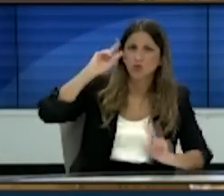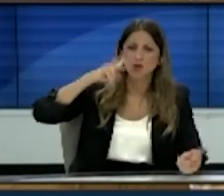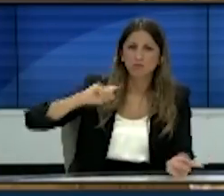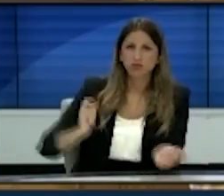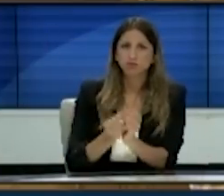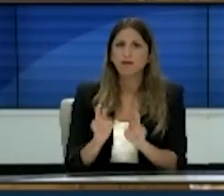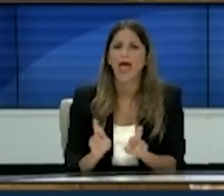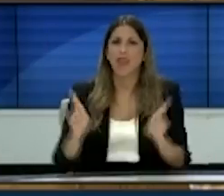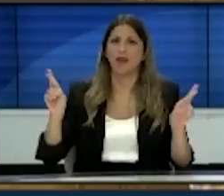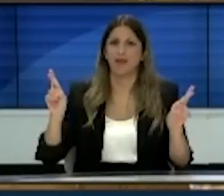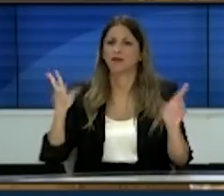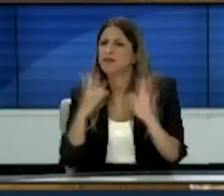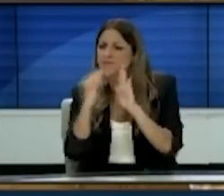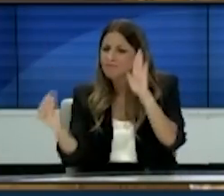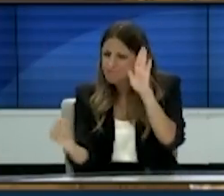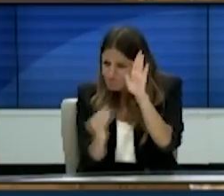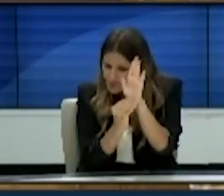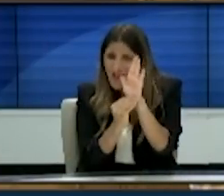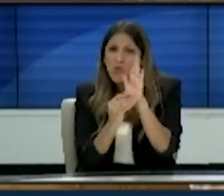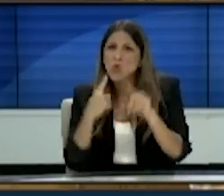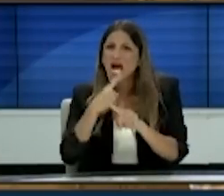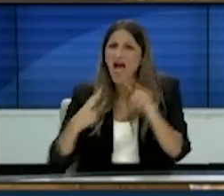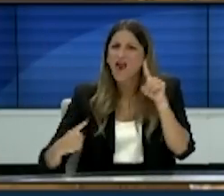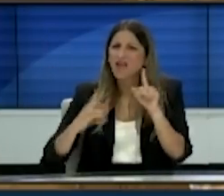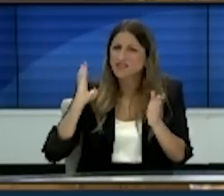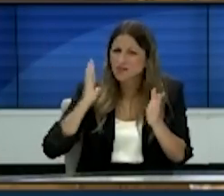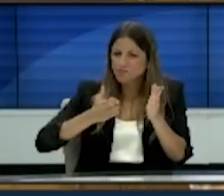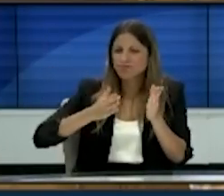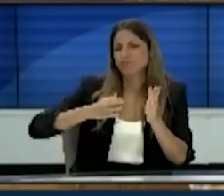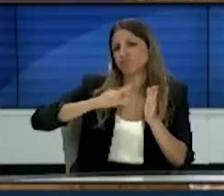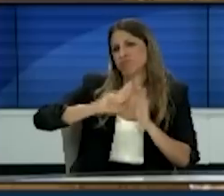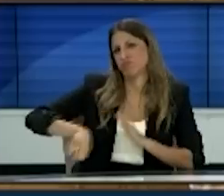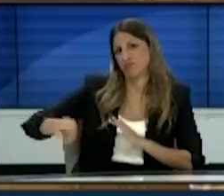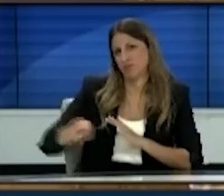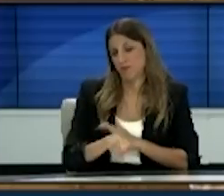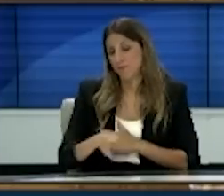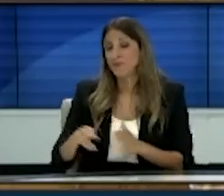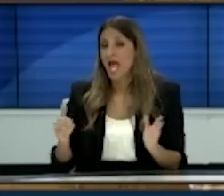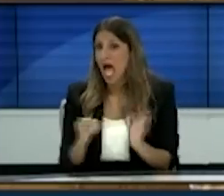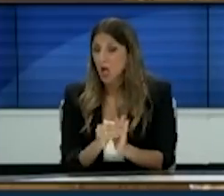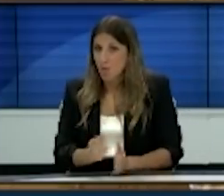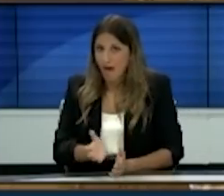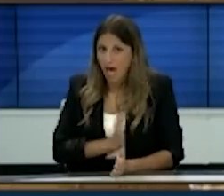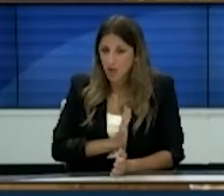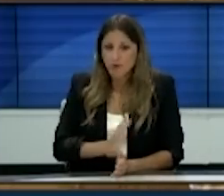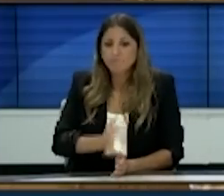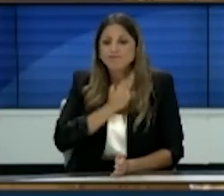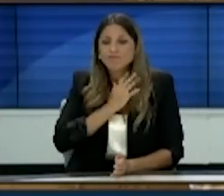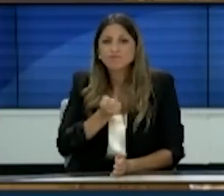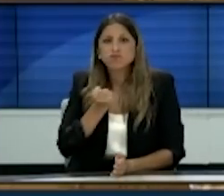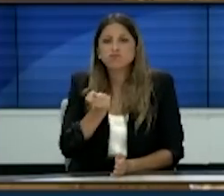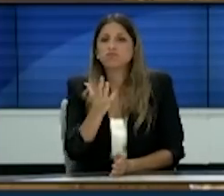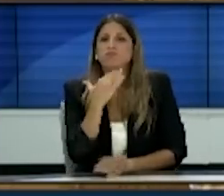λογαριασμούς ρεύματος και τέλος χωρίς καμιά διακοπή ρεύματος σε όσους δεν μπορούν να ανταποκριθούν